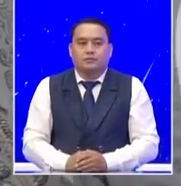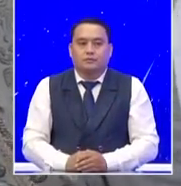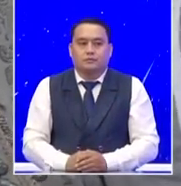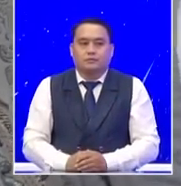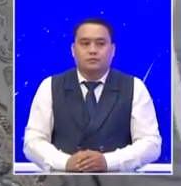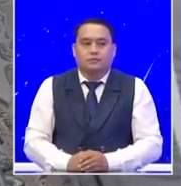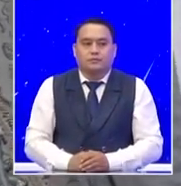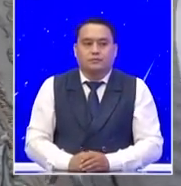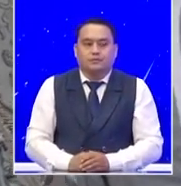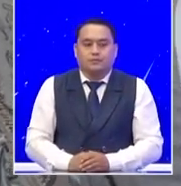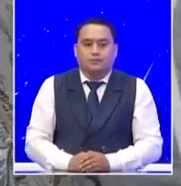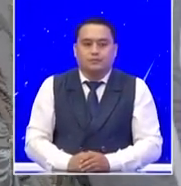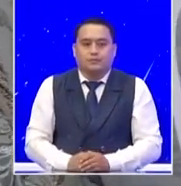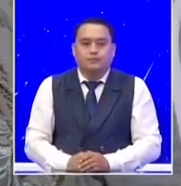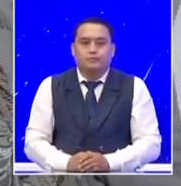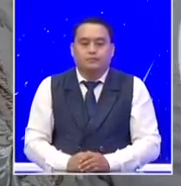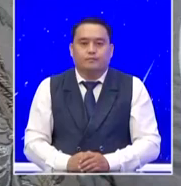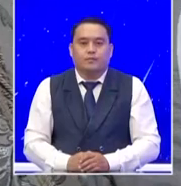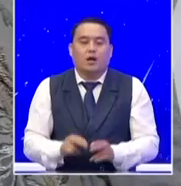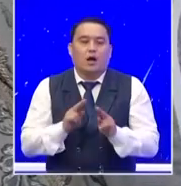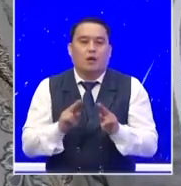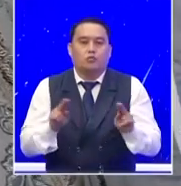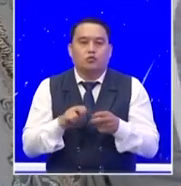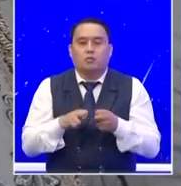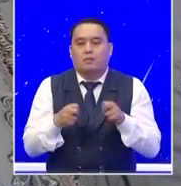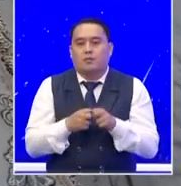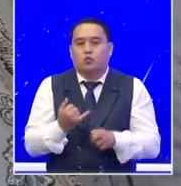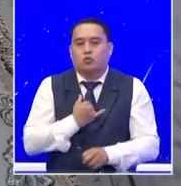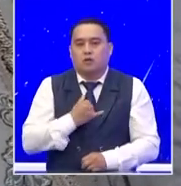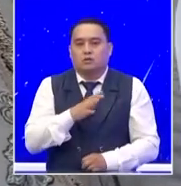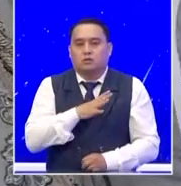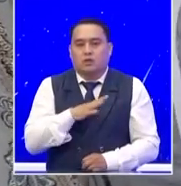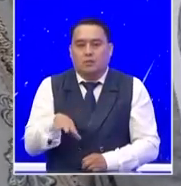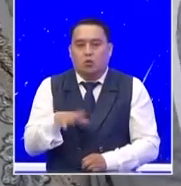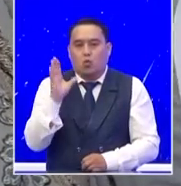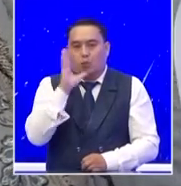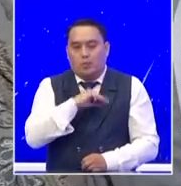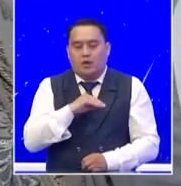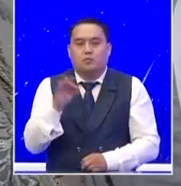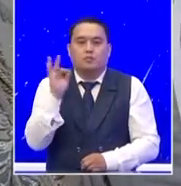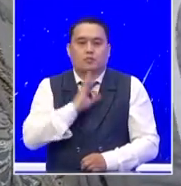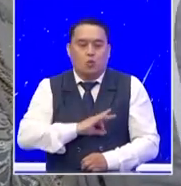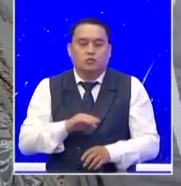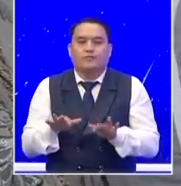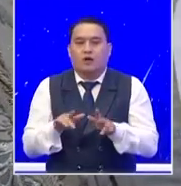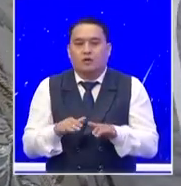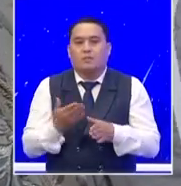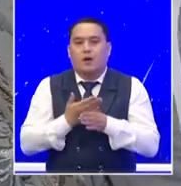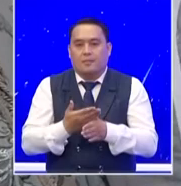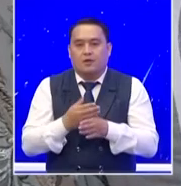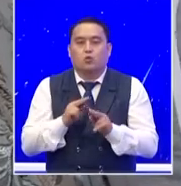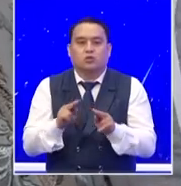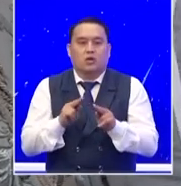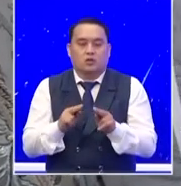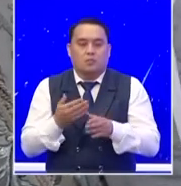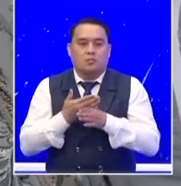болса, ешқандай қиындылық болған жоқ. С уроками особых проблем у нас не было, потому что я умею пользоваться компьютером. В остальном нам помогали учителя.